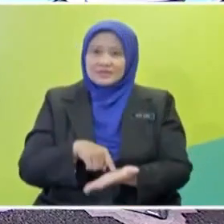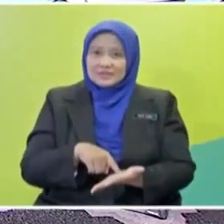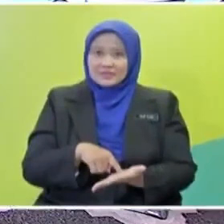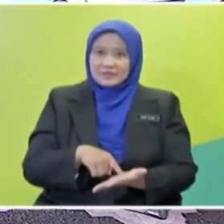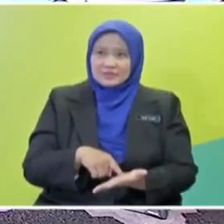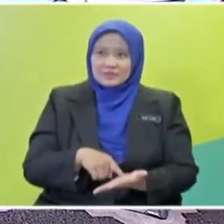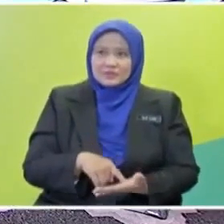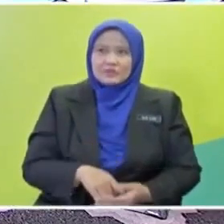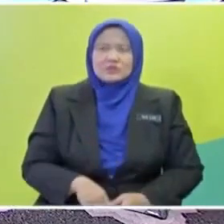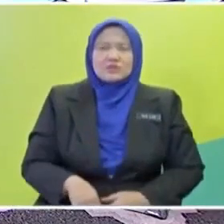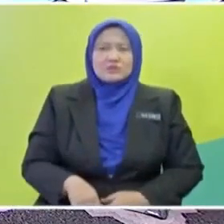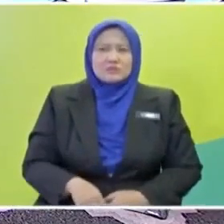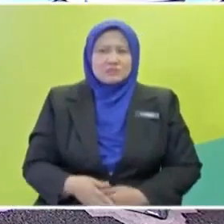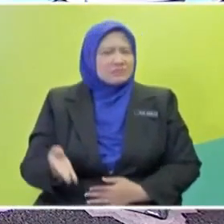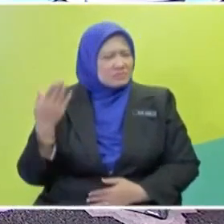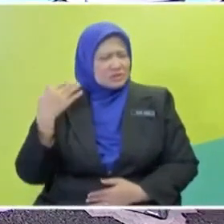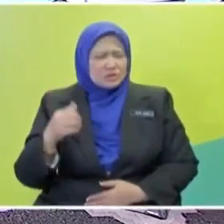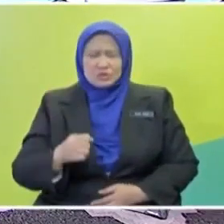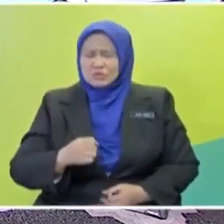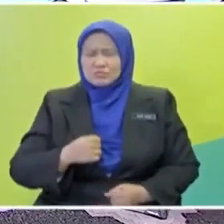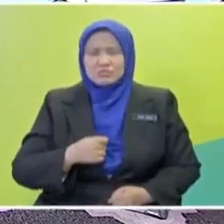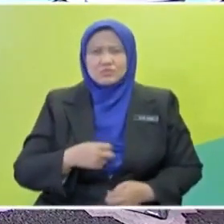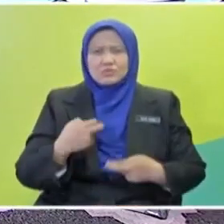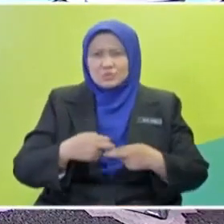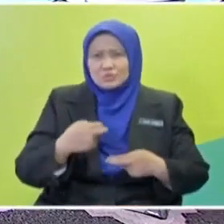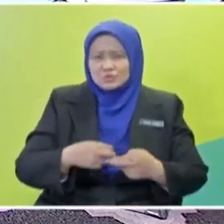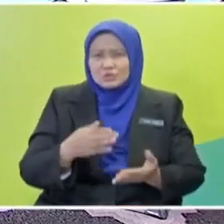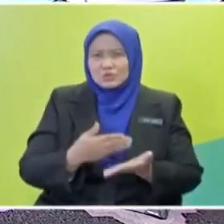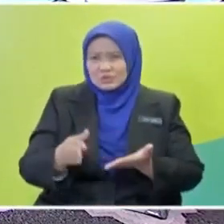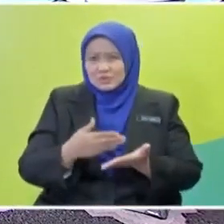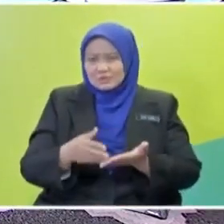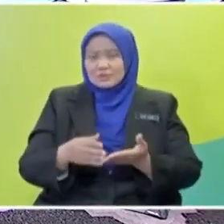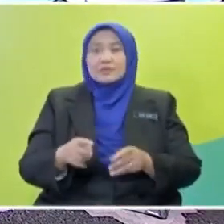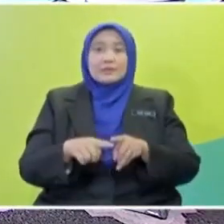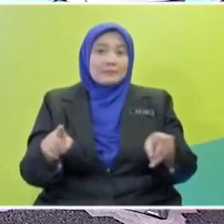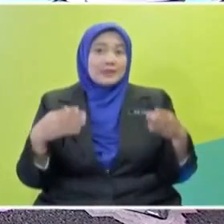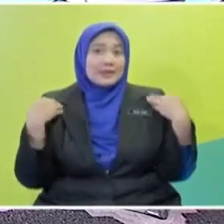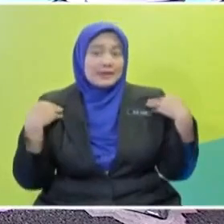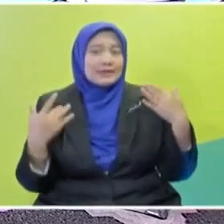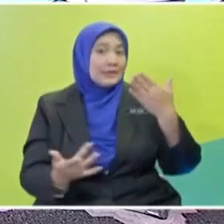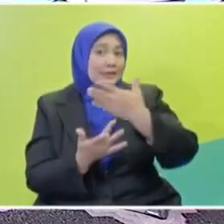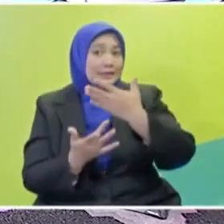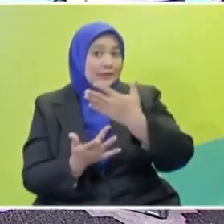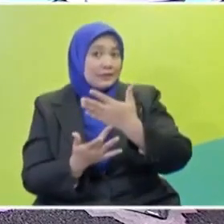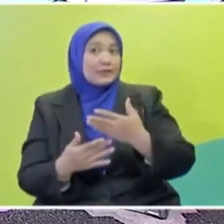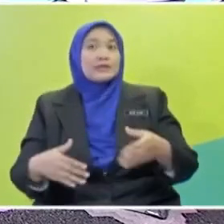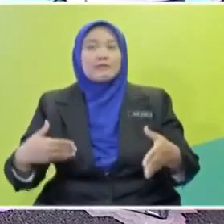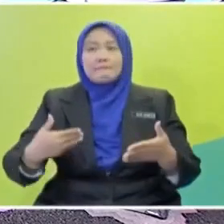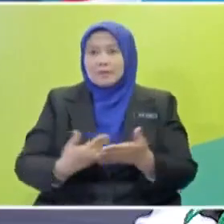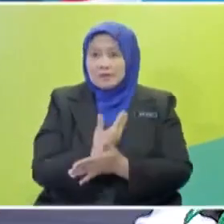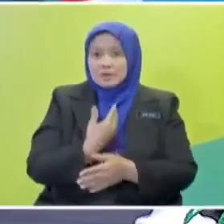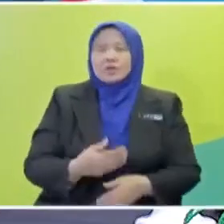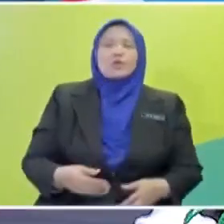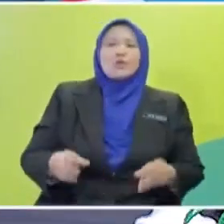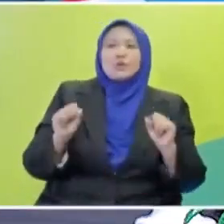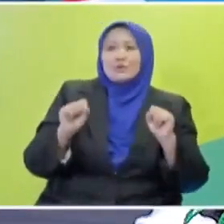yang susah-susah menyapu dah berpeluh ni. Tujuannya memang untuk memudahkan kerja. Jadi kita tak perlu susah-susah nak sapu sampah, nak kena